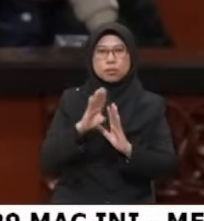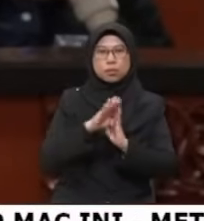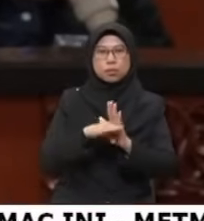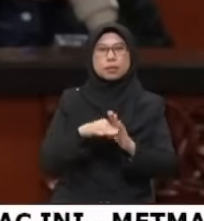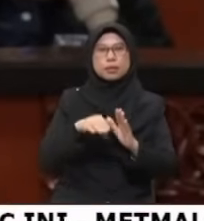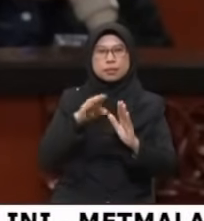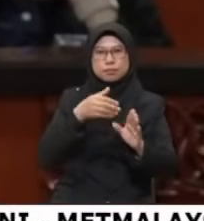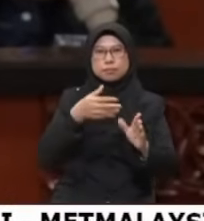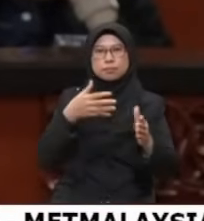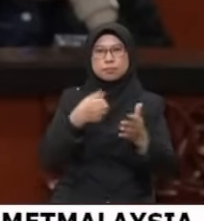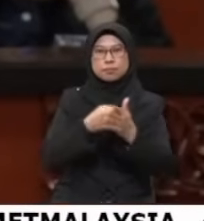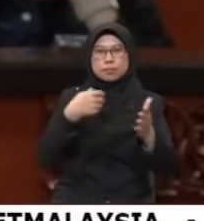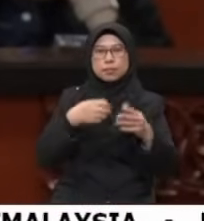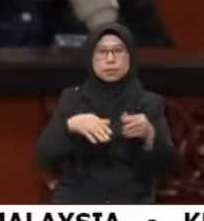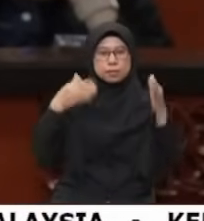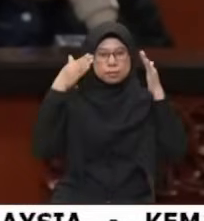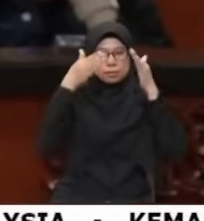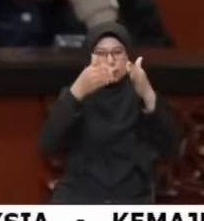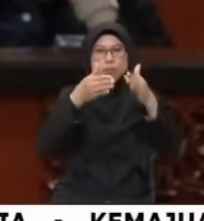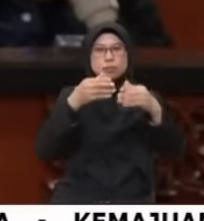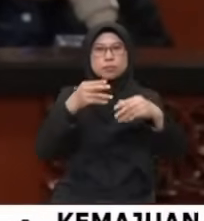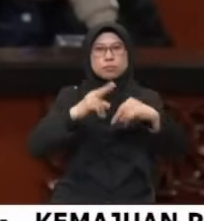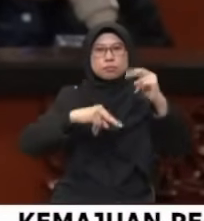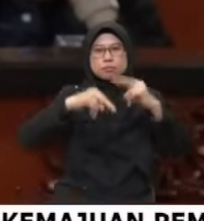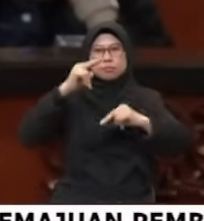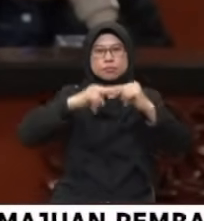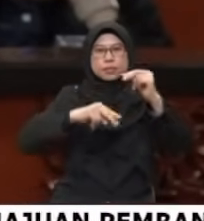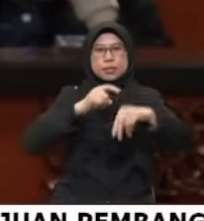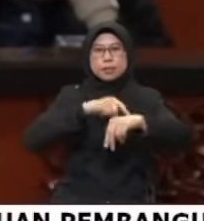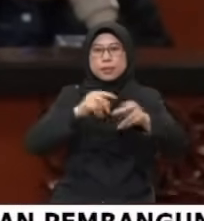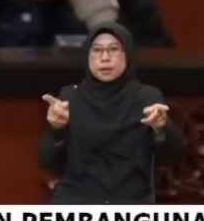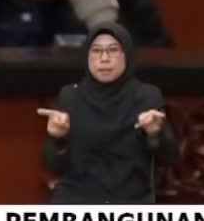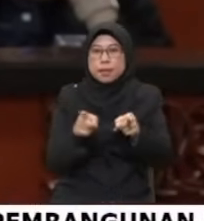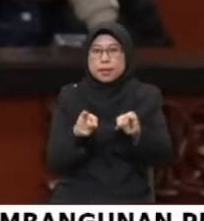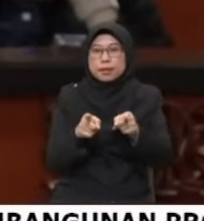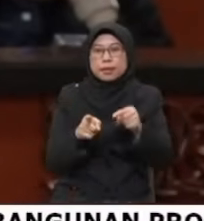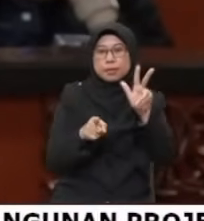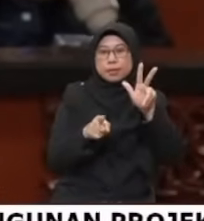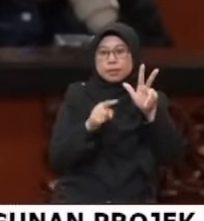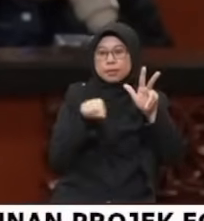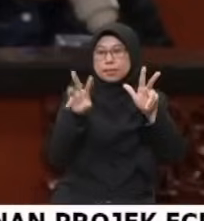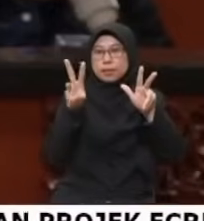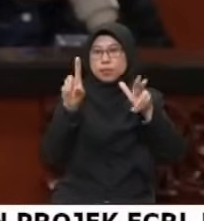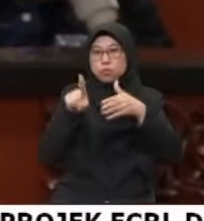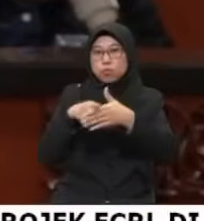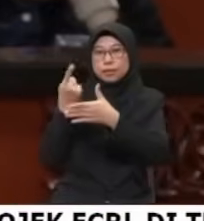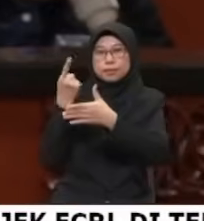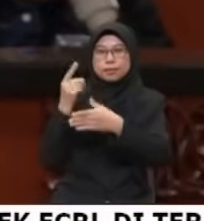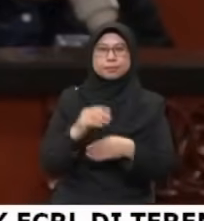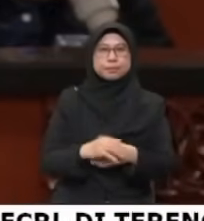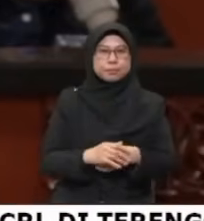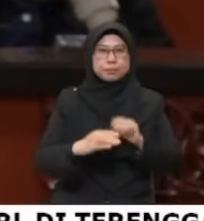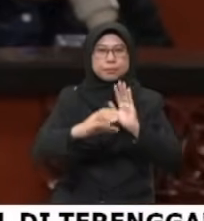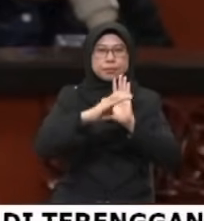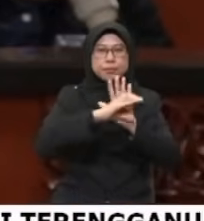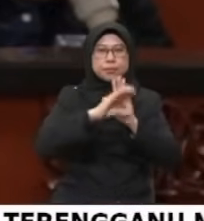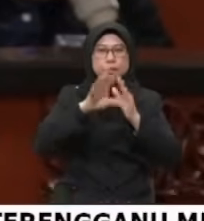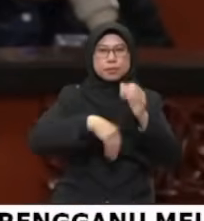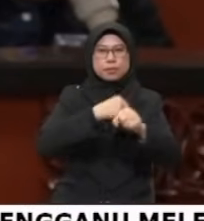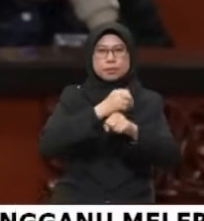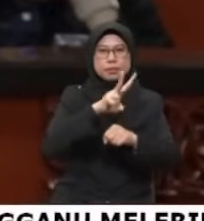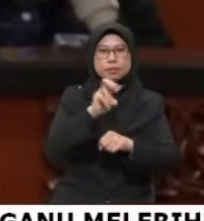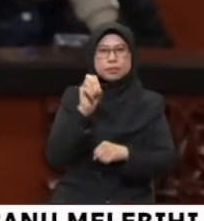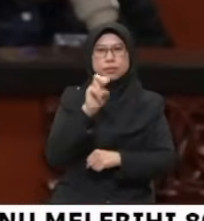penumpuan penambahbaik dalam jangka masa yang pendek iaitu 3 ke en bulan jadi sebagai contoh bagi tahun